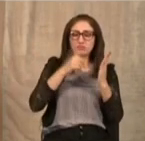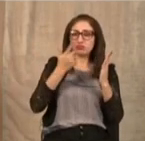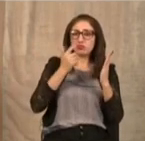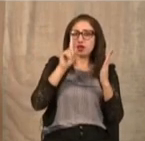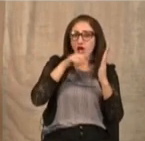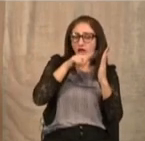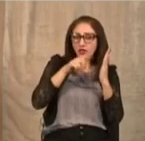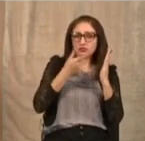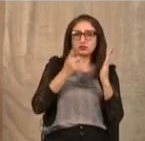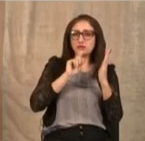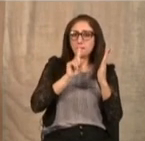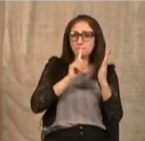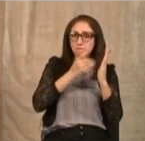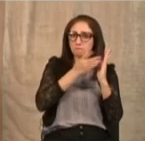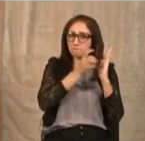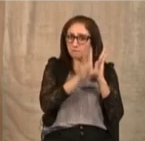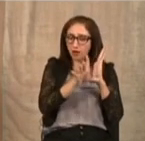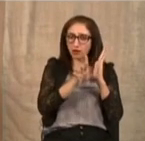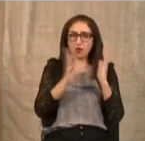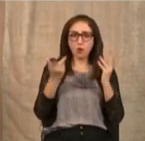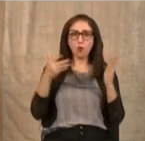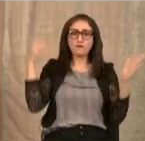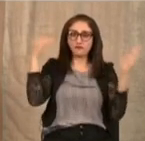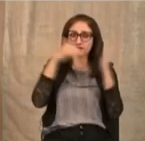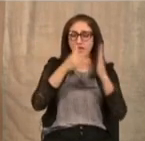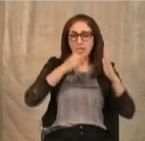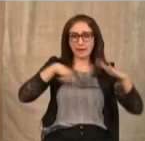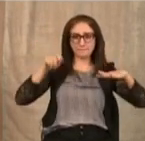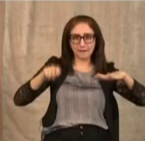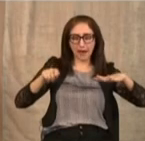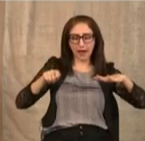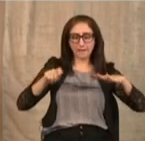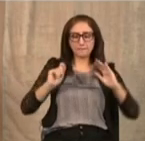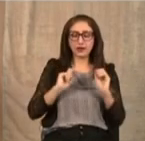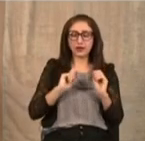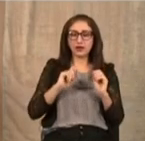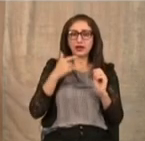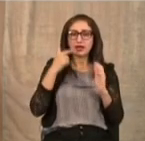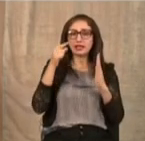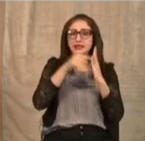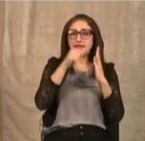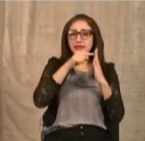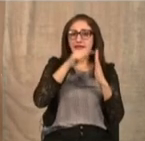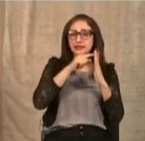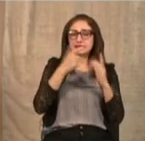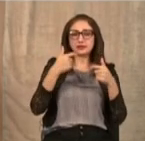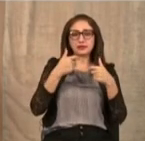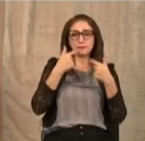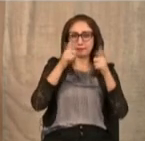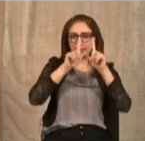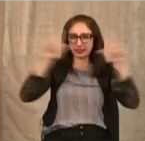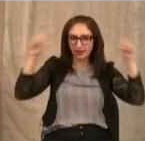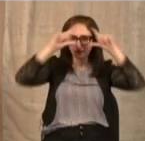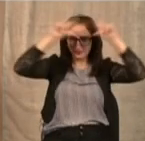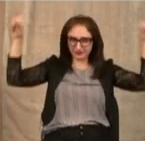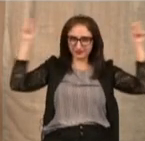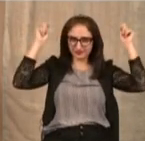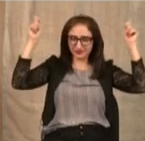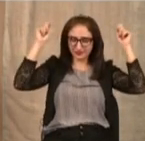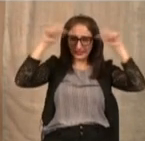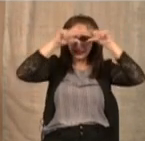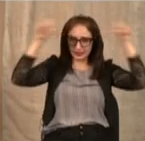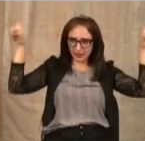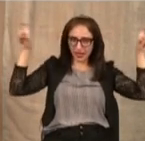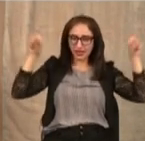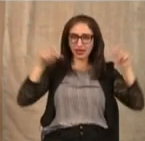ثم اعلان القائمه النهائيه وتحديد بدء فتره الدعايه وموعد